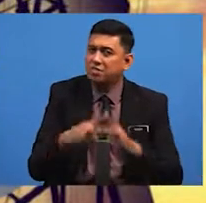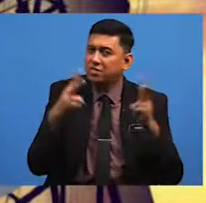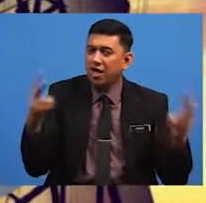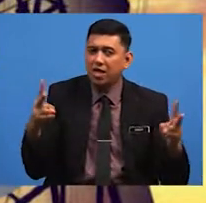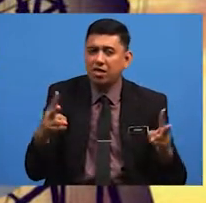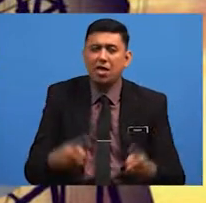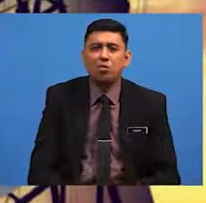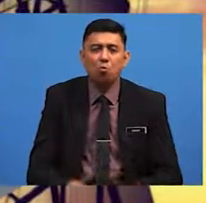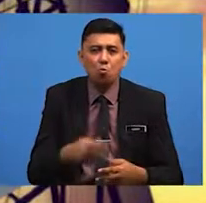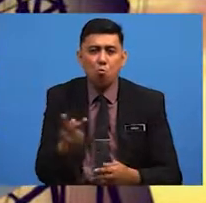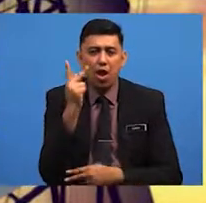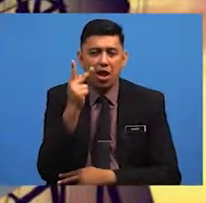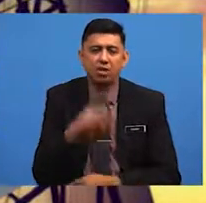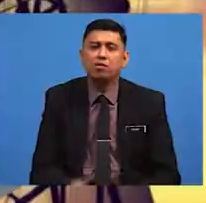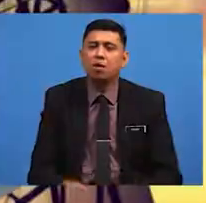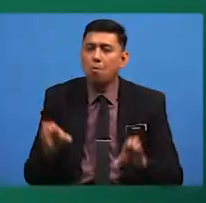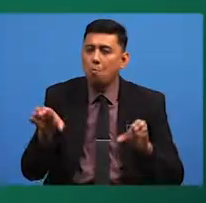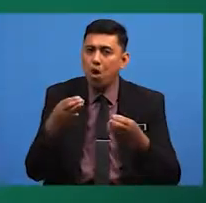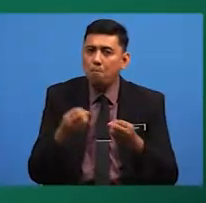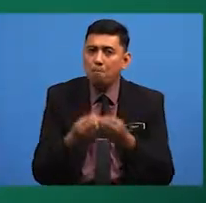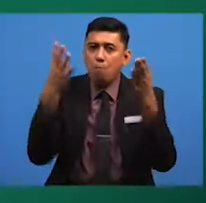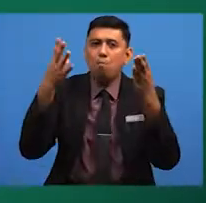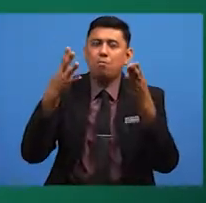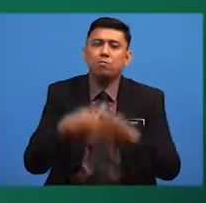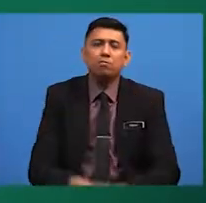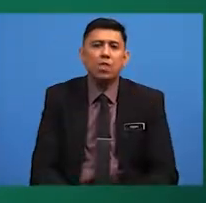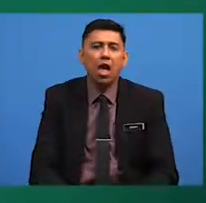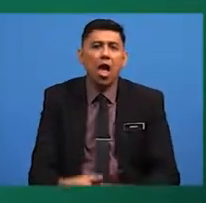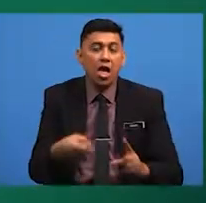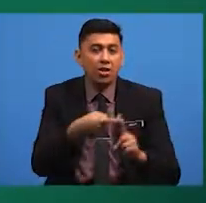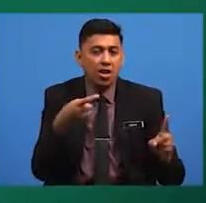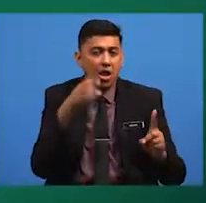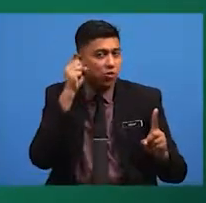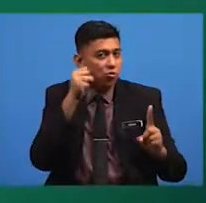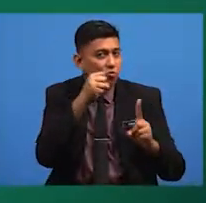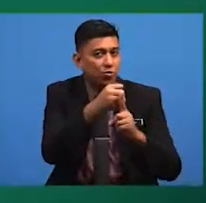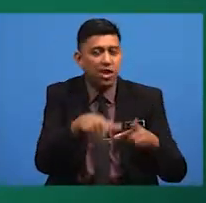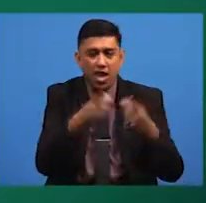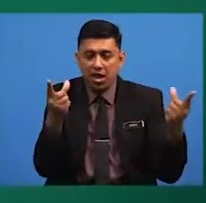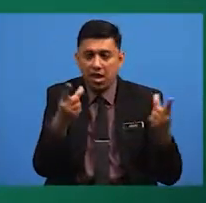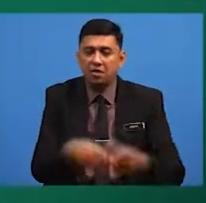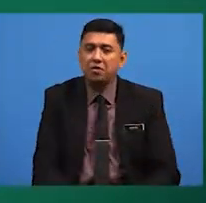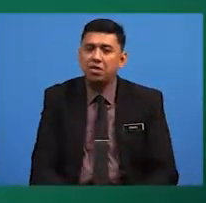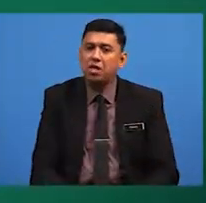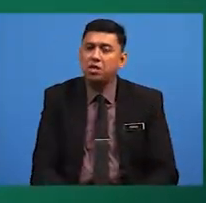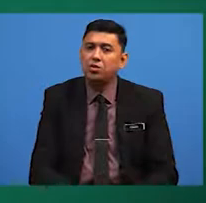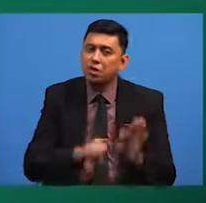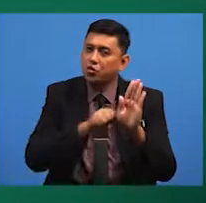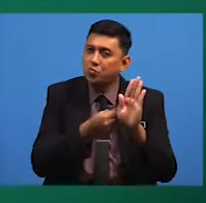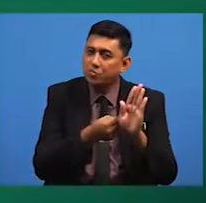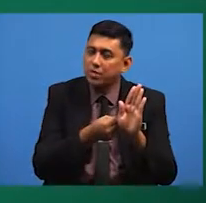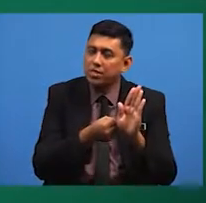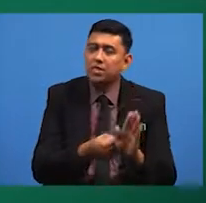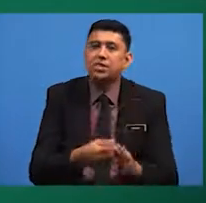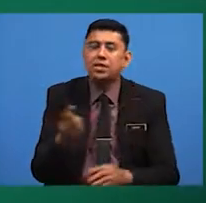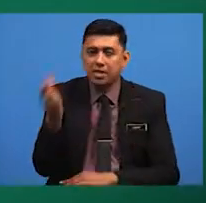untuk membuat pop dari sudut pandangan lain sumber tenaga Nokia